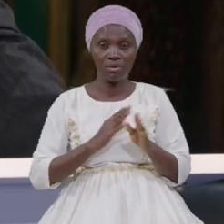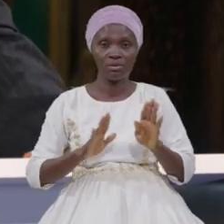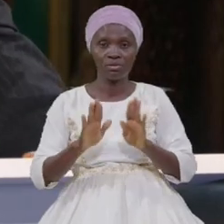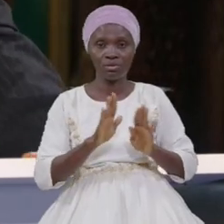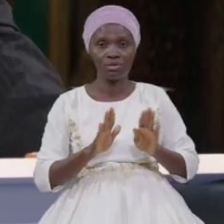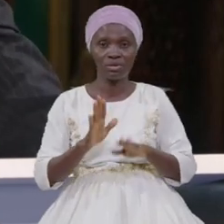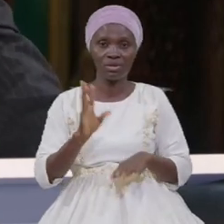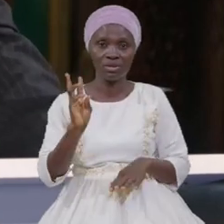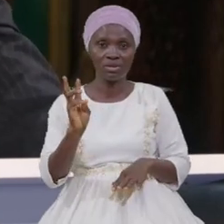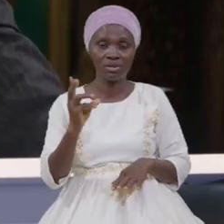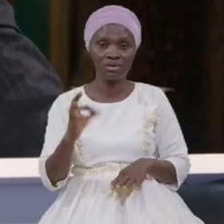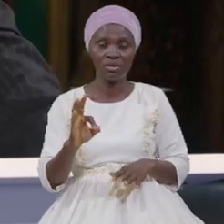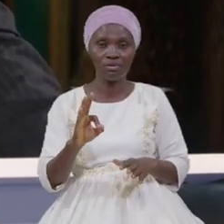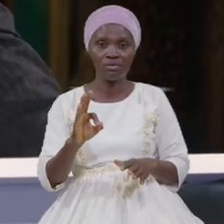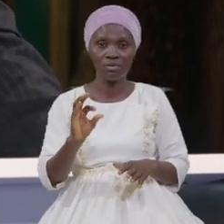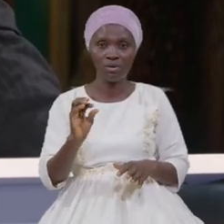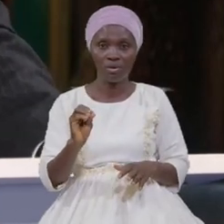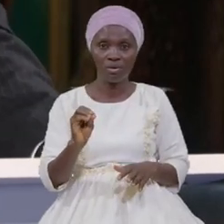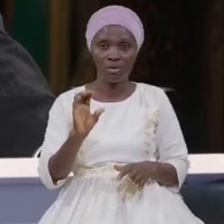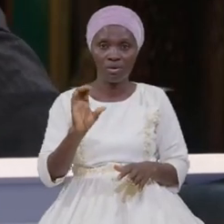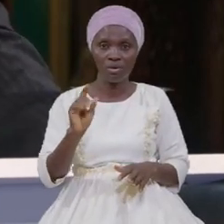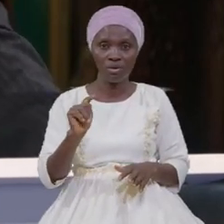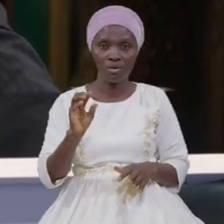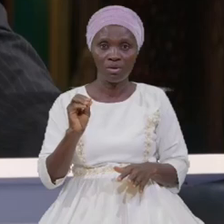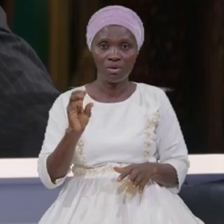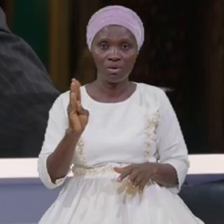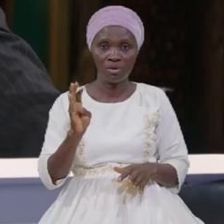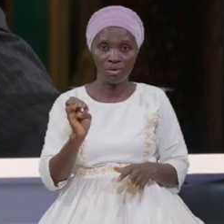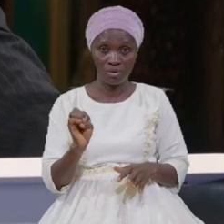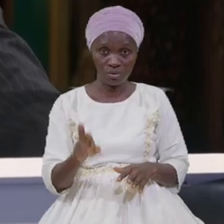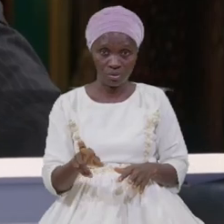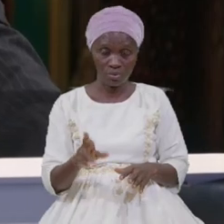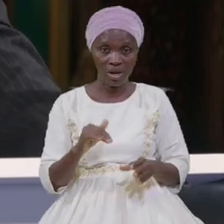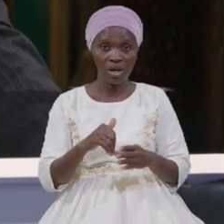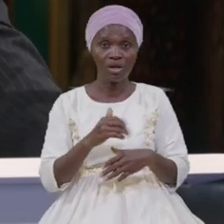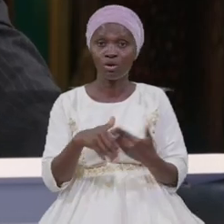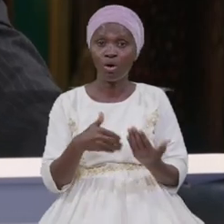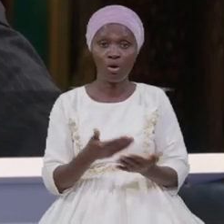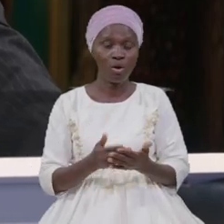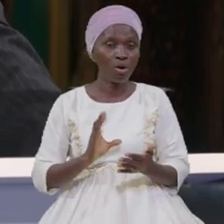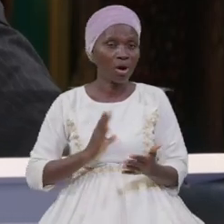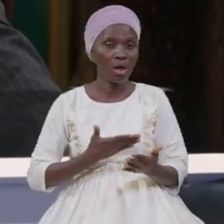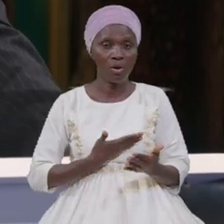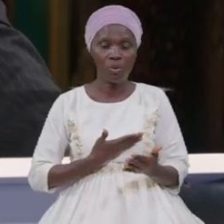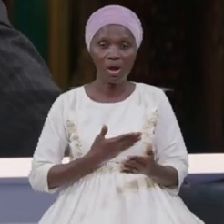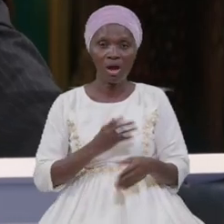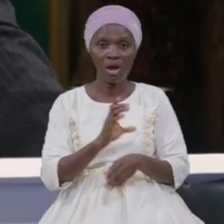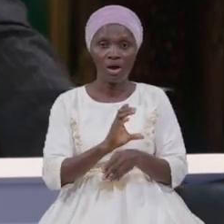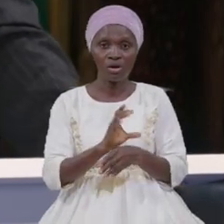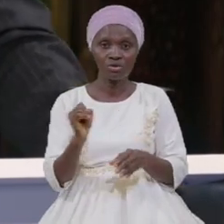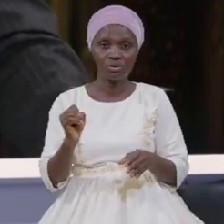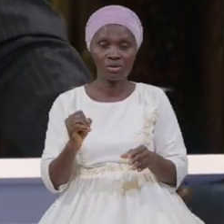6 octobre dans toutes nos églises de par le monde.